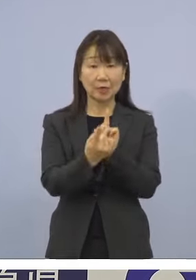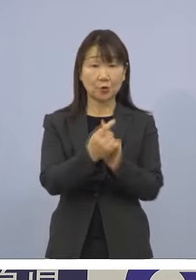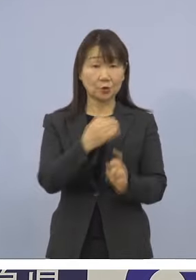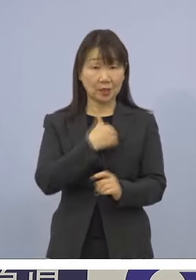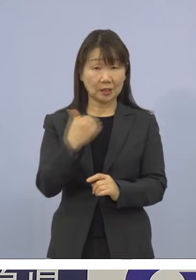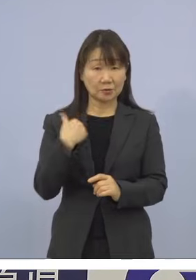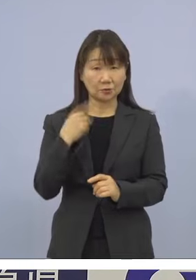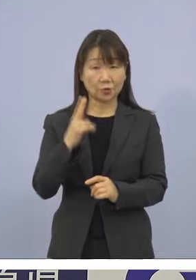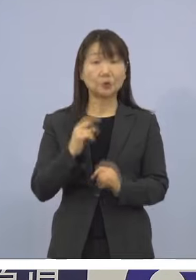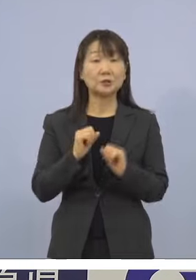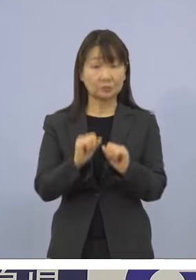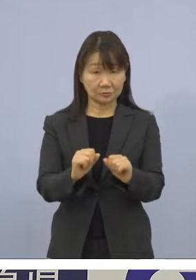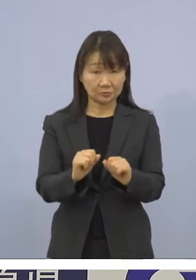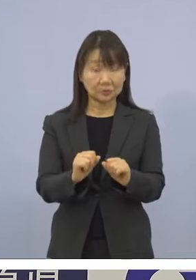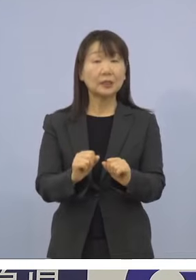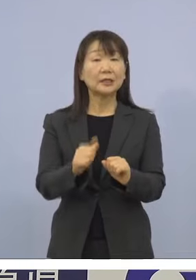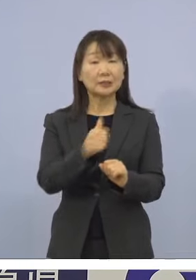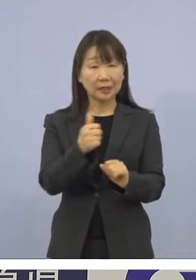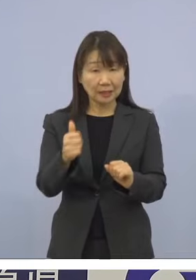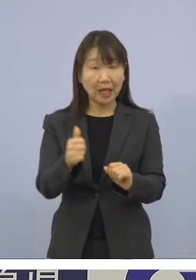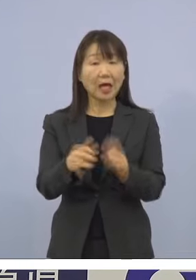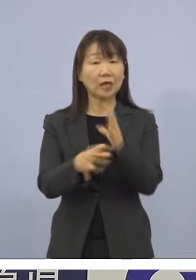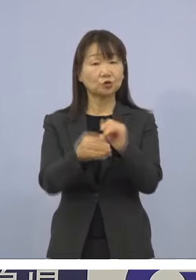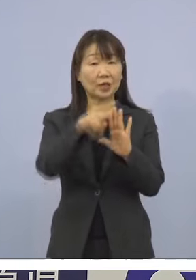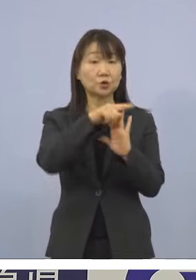ますが、ただやっぱりスケジュール感としては